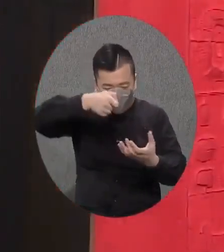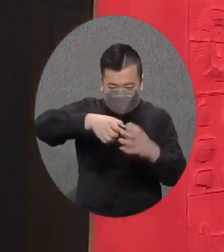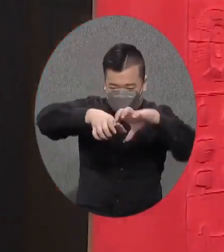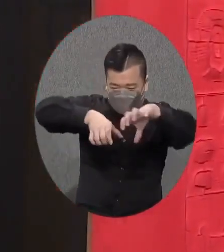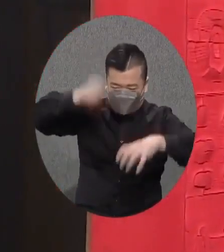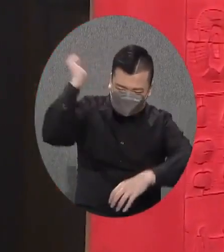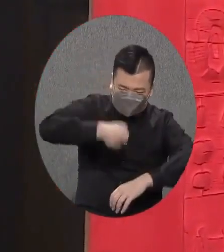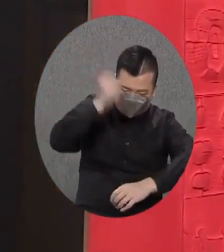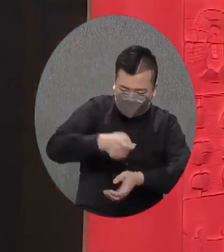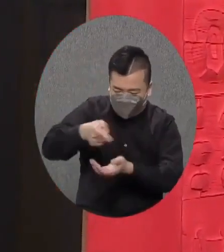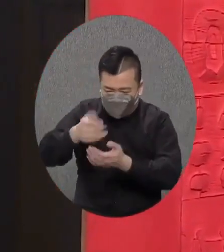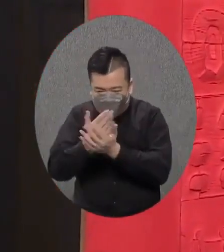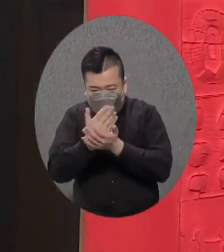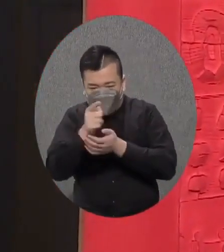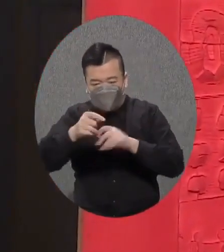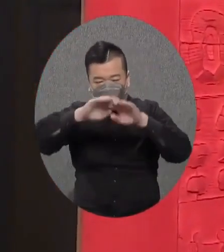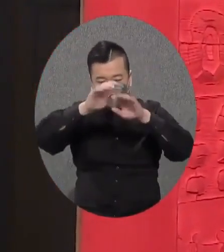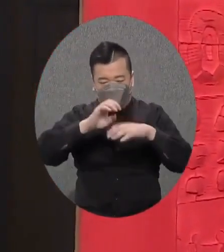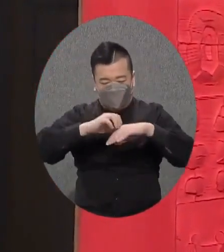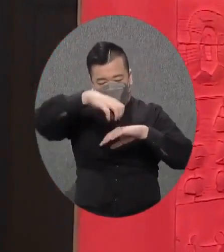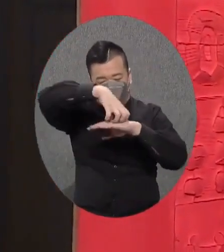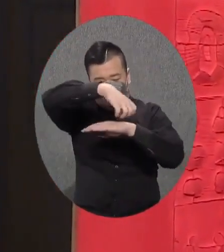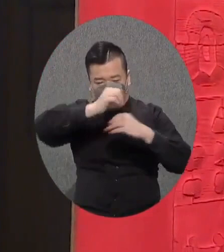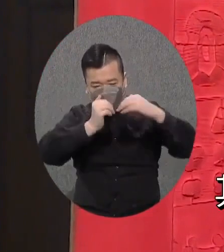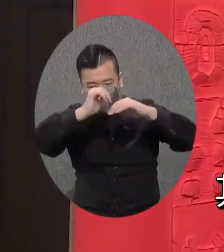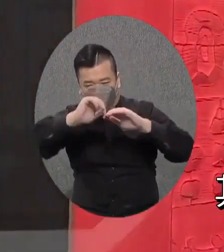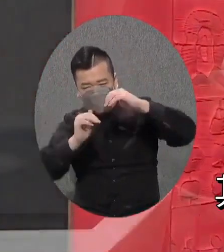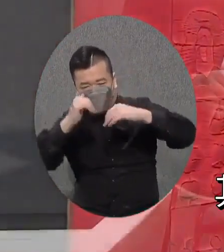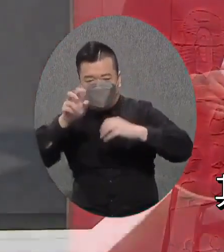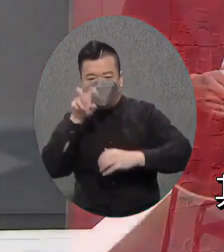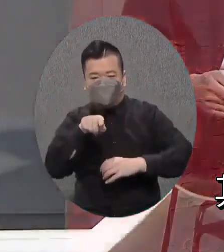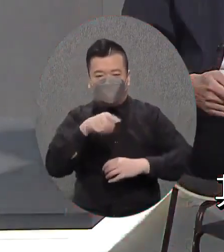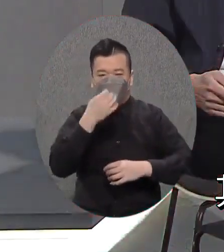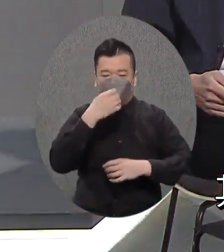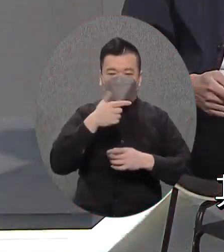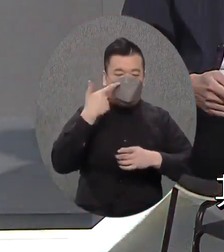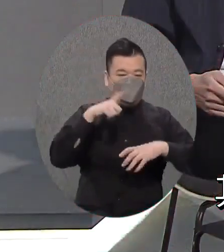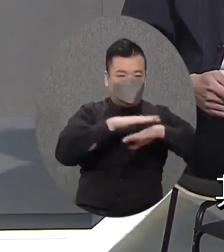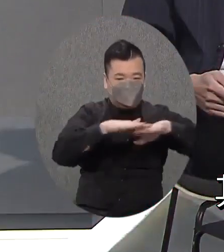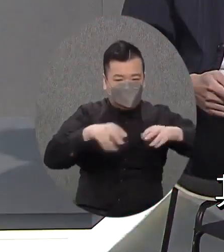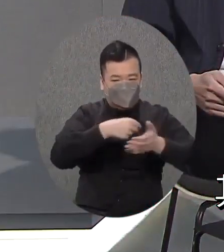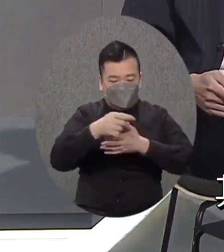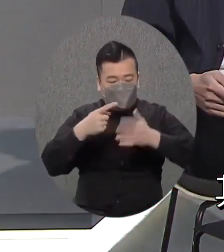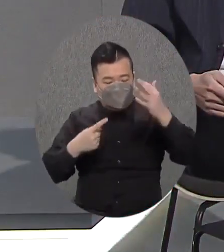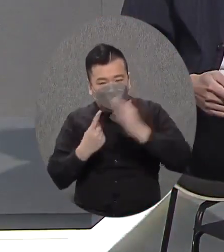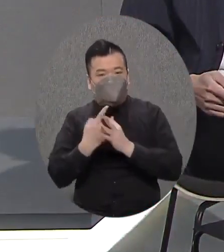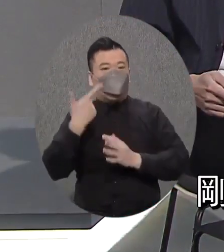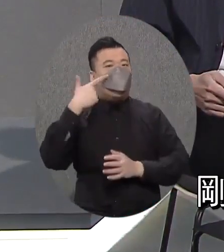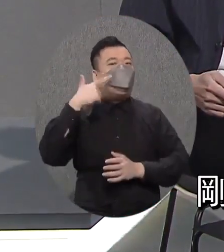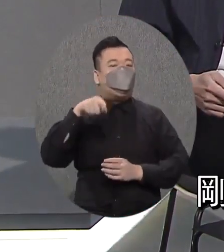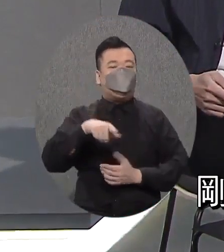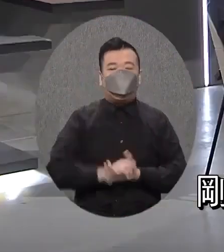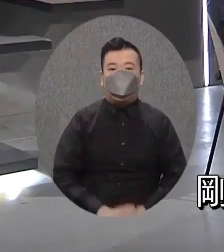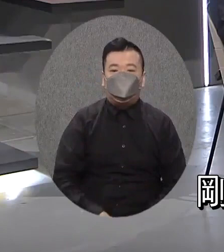畫，可以做出一種浮雕嘅效果。其實是為香港版畫帶來了一些很大的突破的。 我